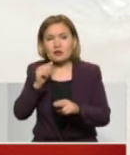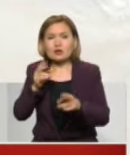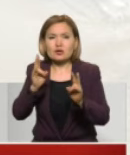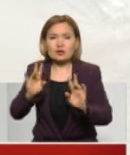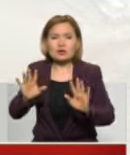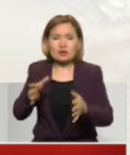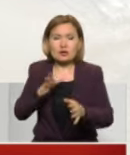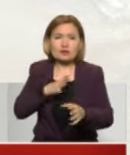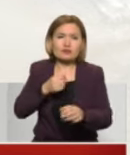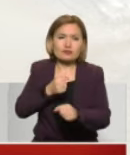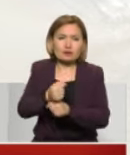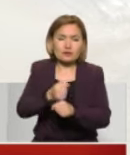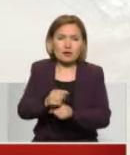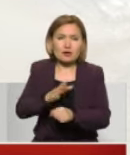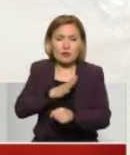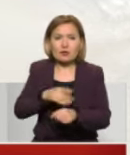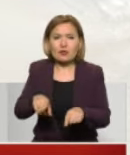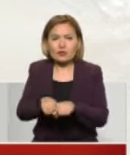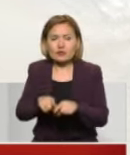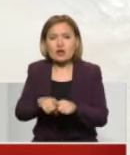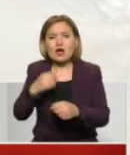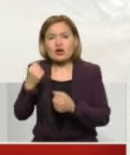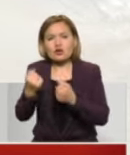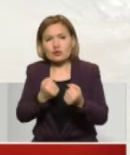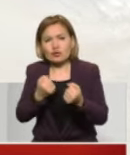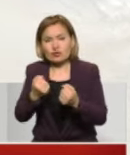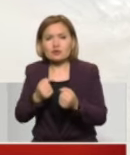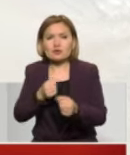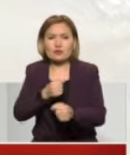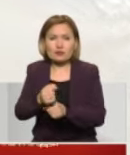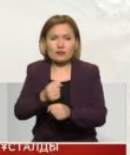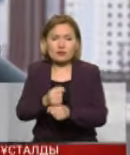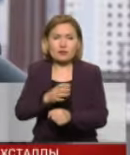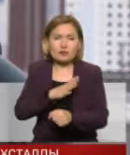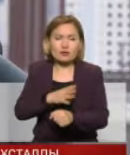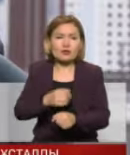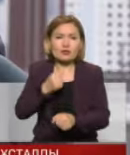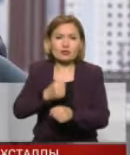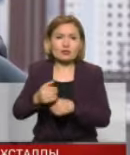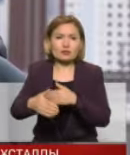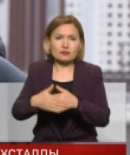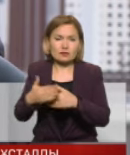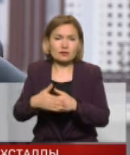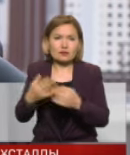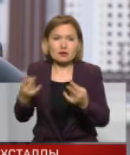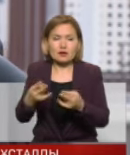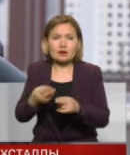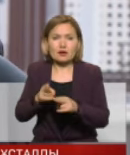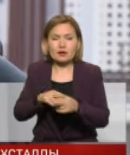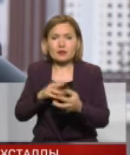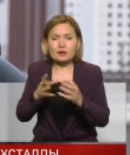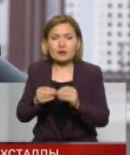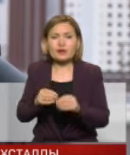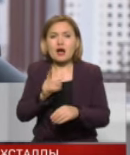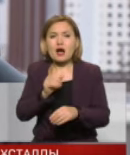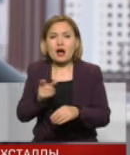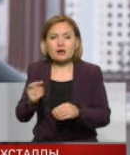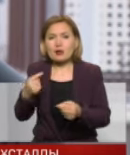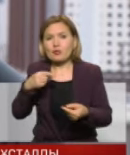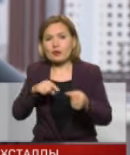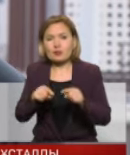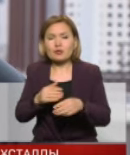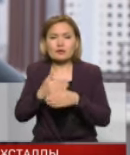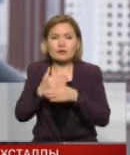бар, жаңағы қол көтеріп жатыр. Ол қатаң жазалану керек бұндай нәрселер. Қазіргі қоғамда ең біріншіден мынау адамдардың бір-біріне